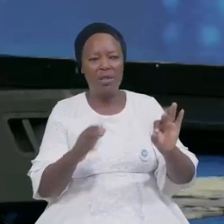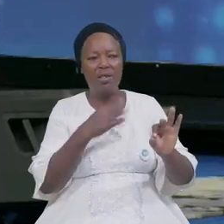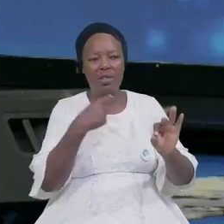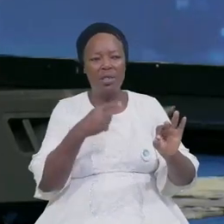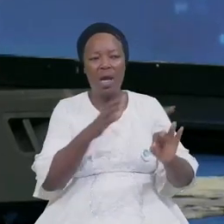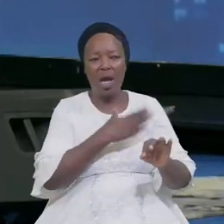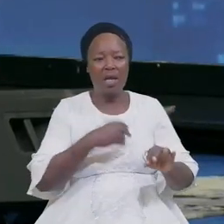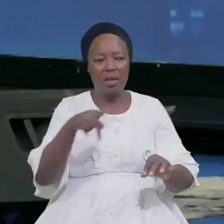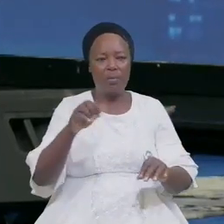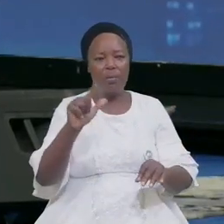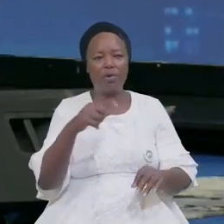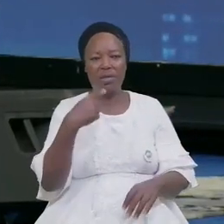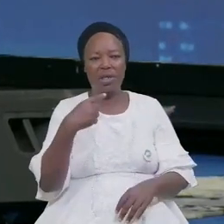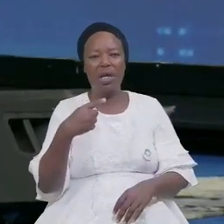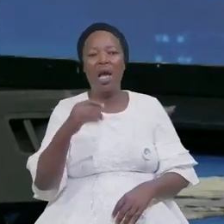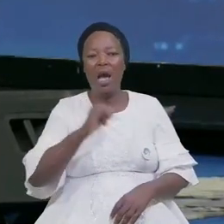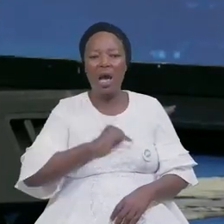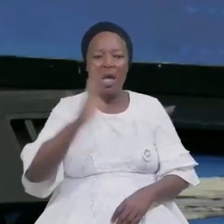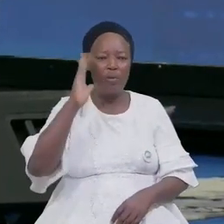Paul répondit,